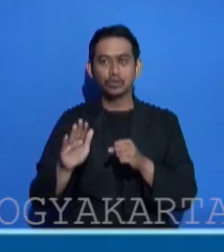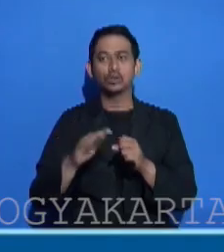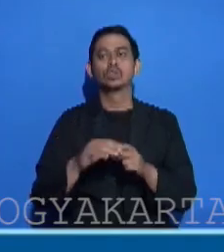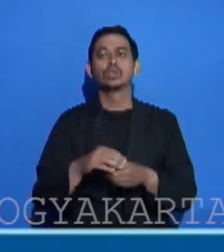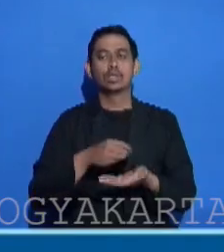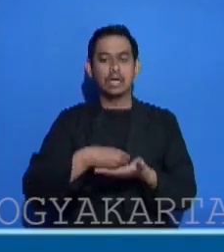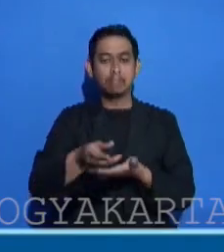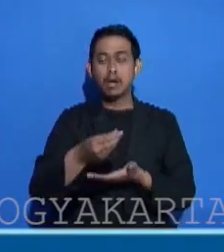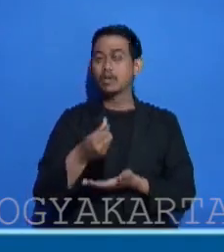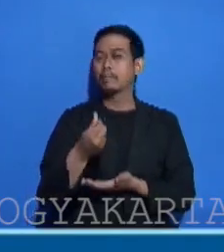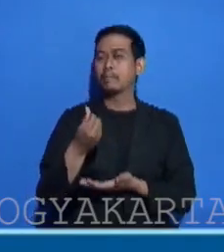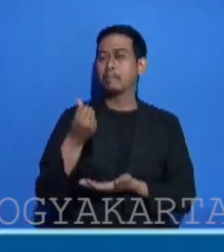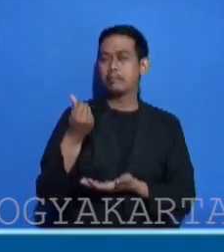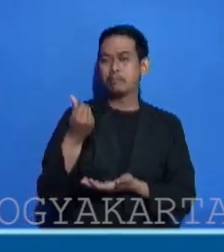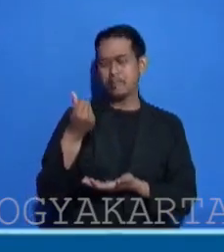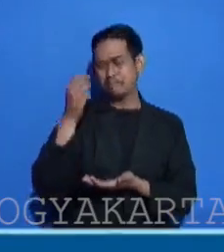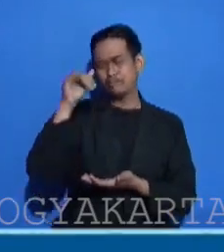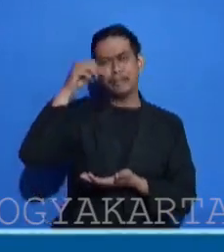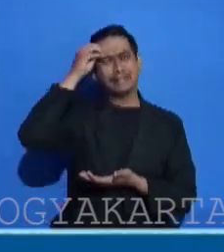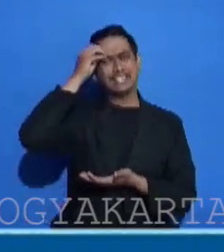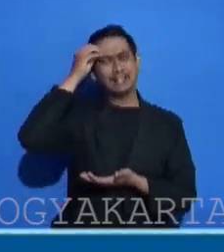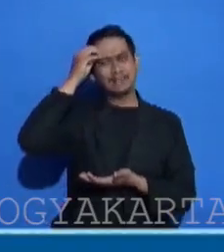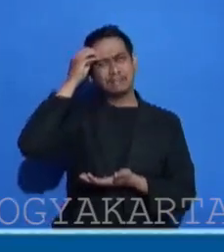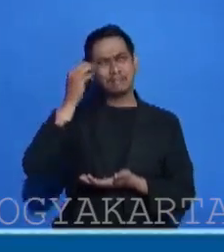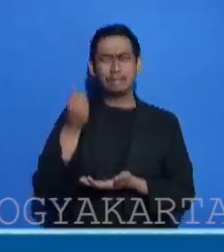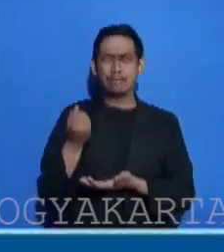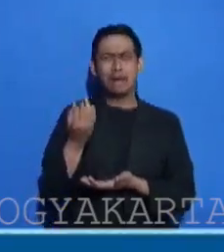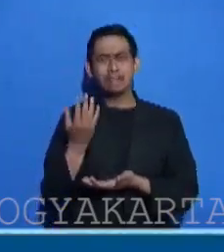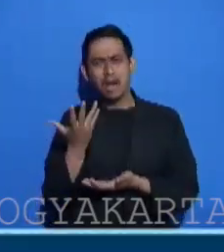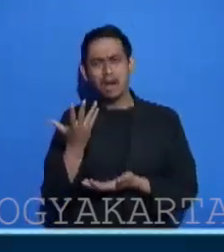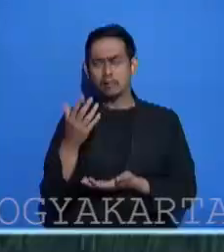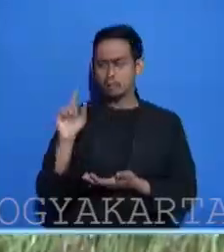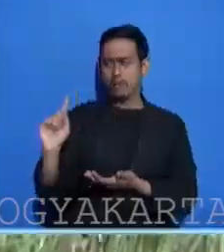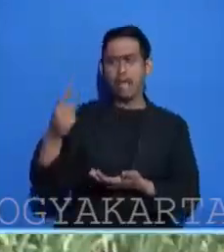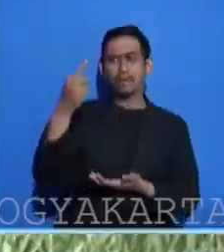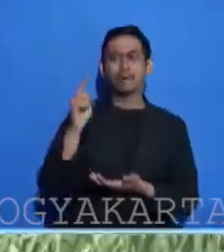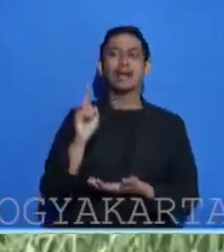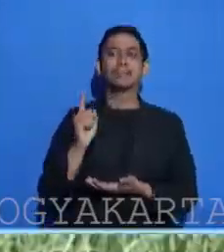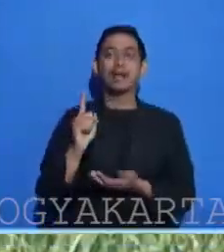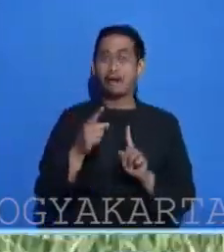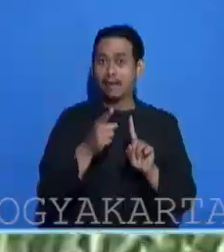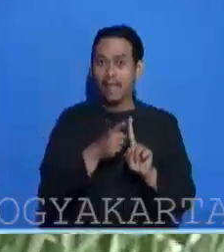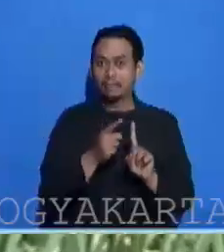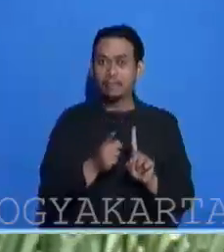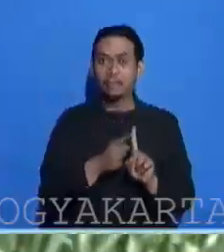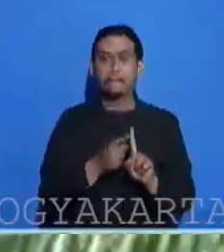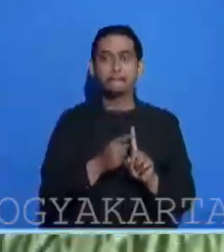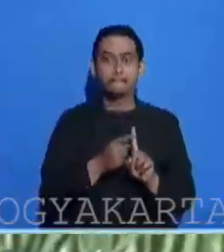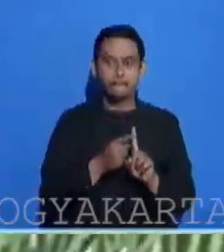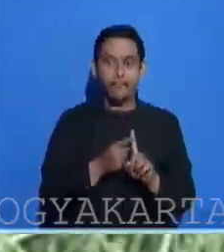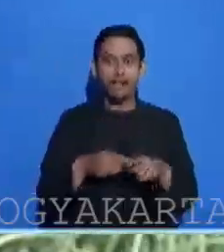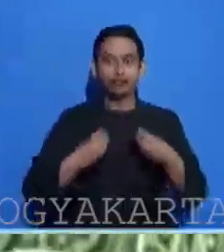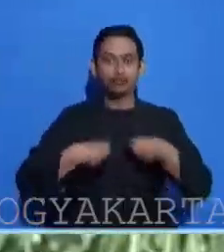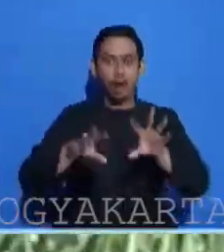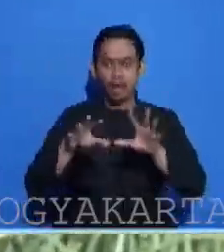keporo dados pepalang utami kadang tani kangge nindakaken olah tetanen. Catu ingkang dipun kirani lan pengaosipun ingkang